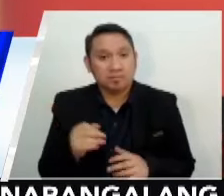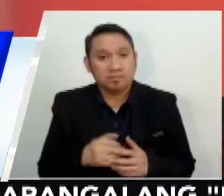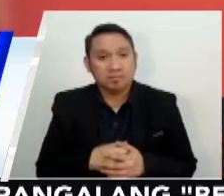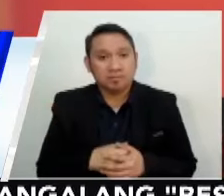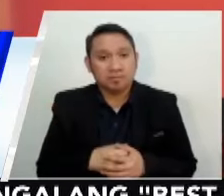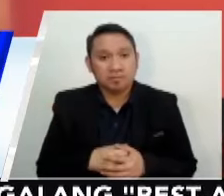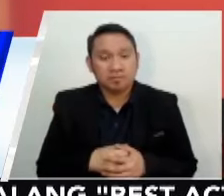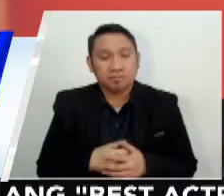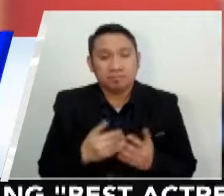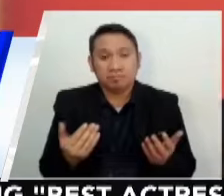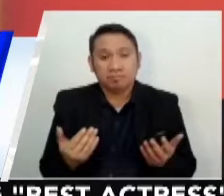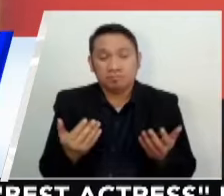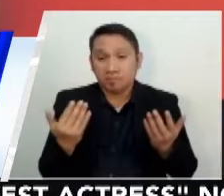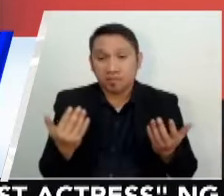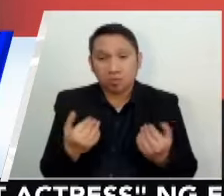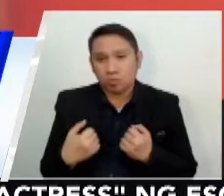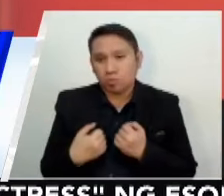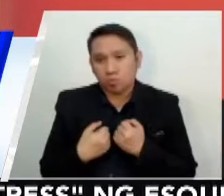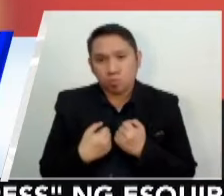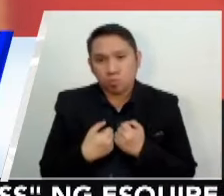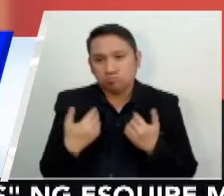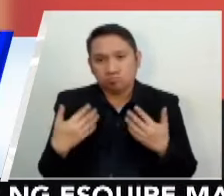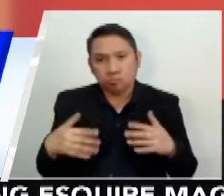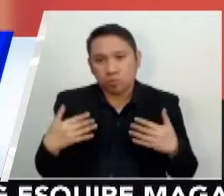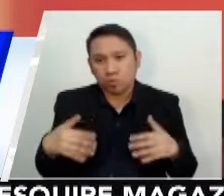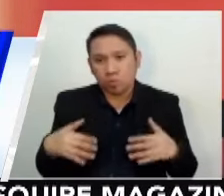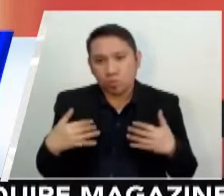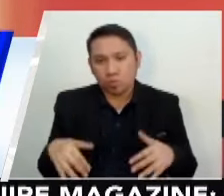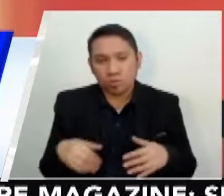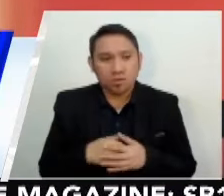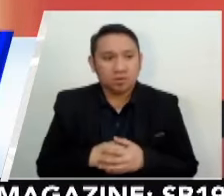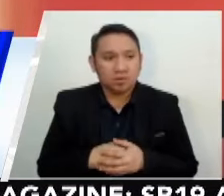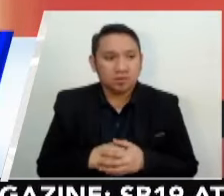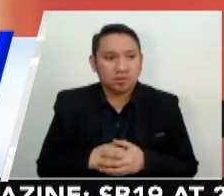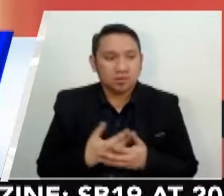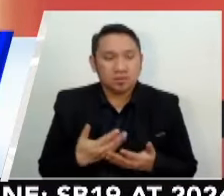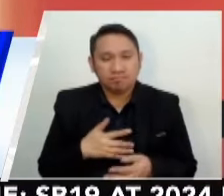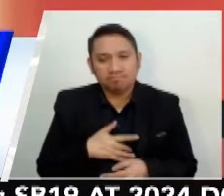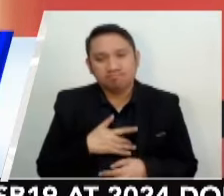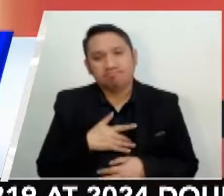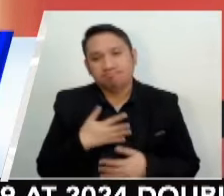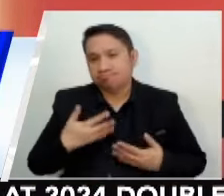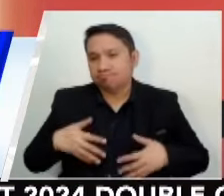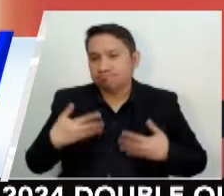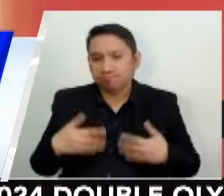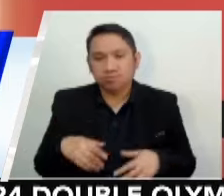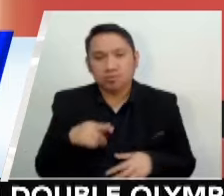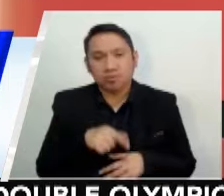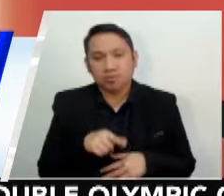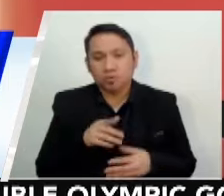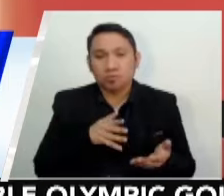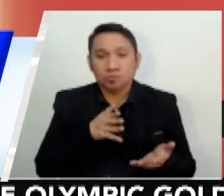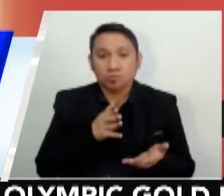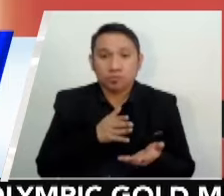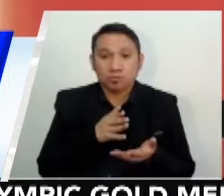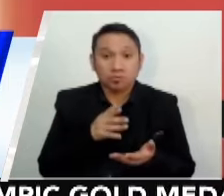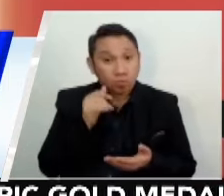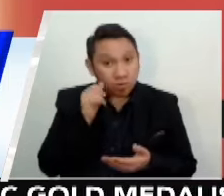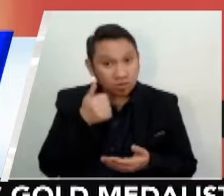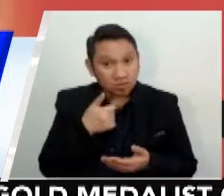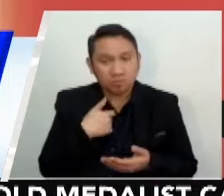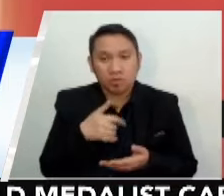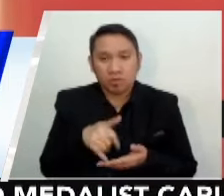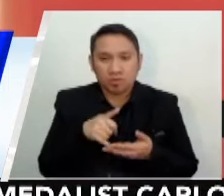of support we've been getting is really, really overwhelming. Pag pumunta kami sa awarding tomorrow, nakaka-proud na bilang